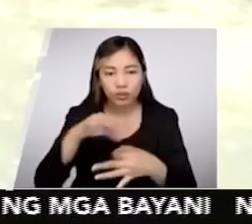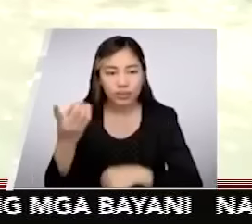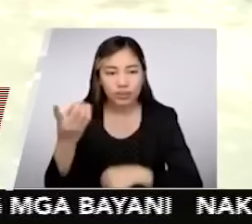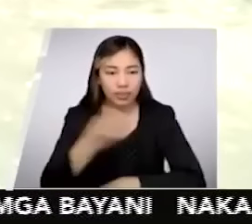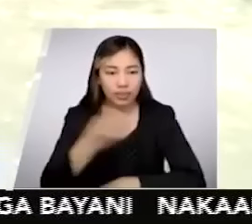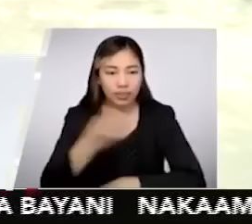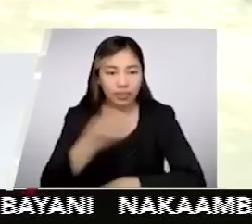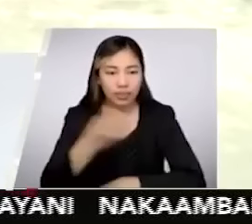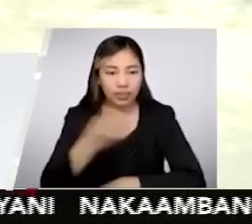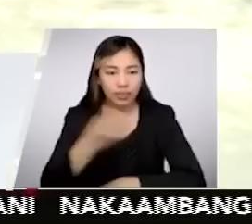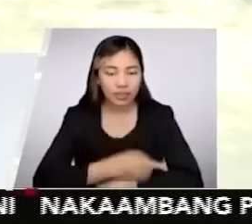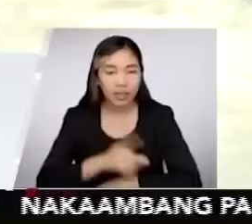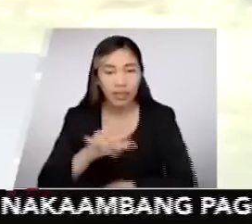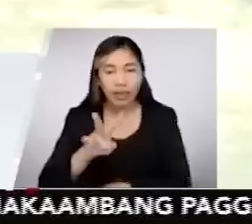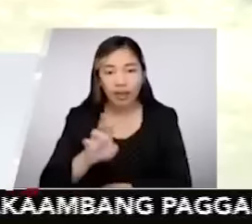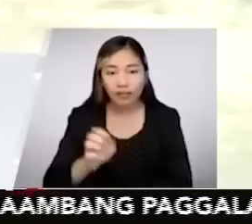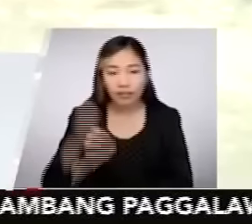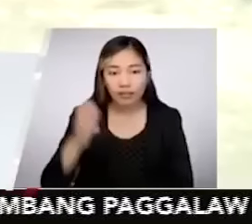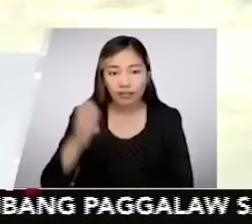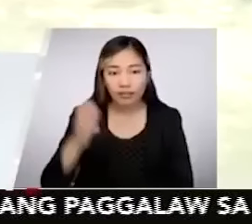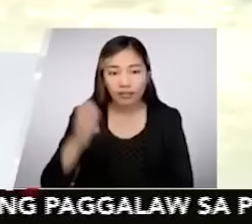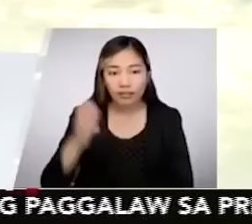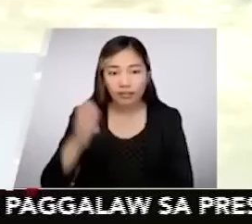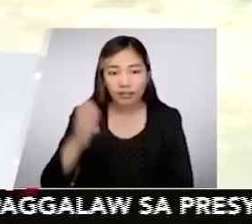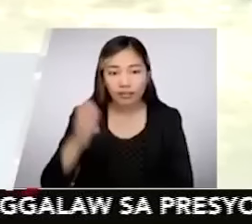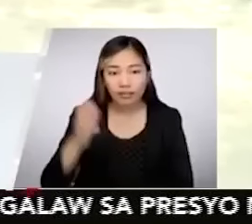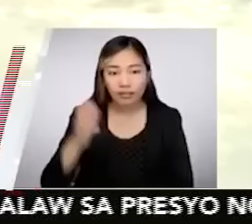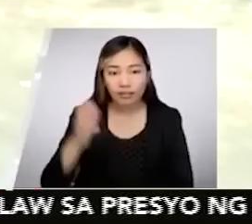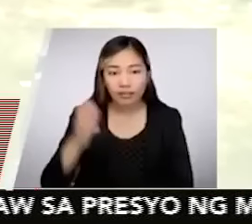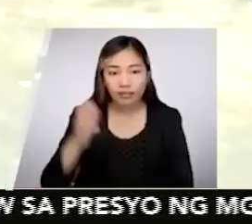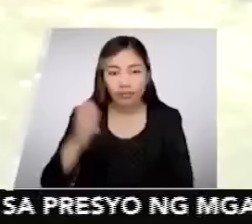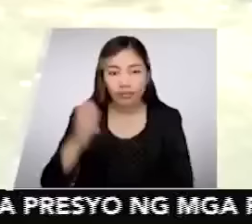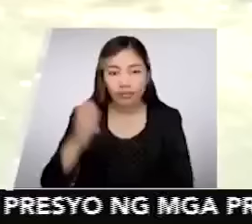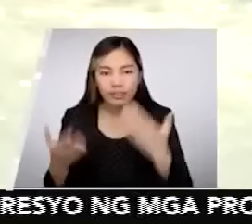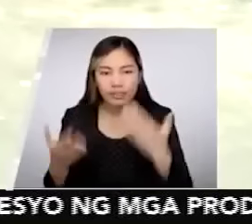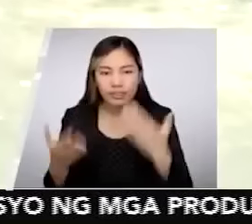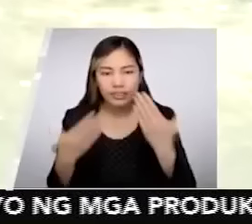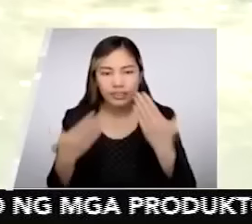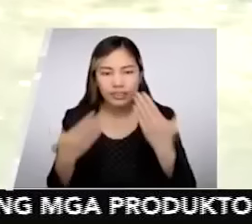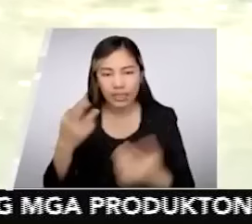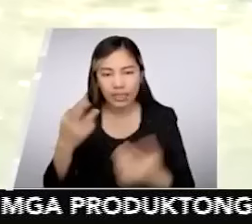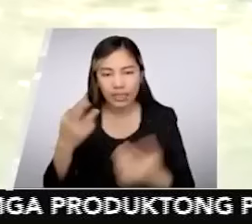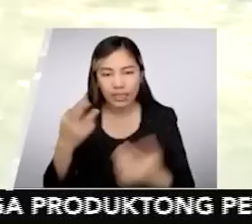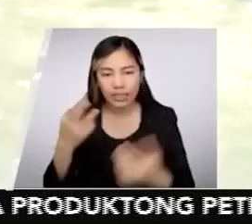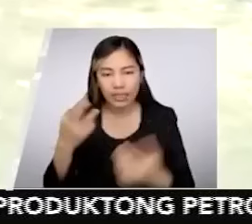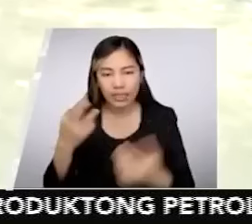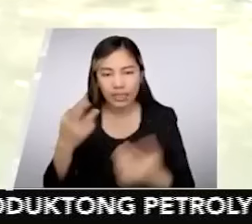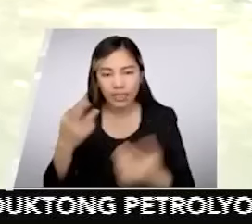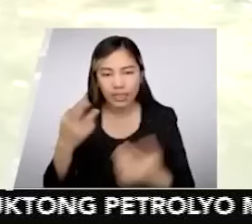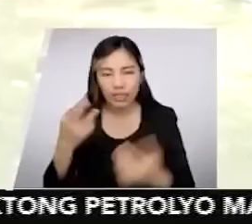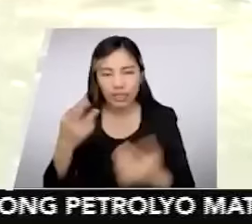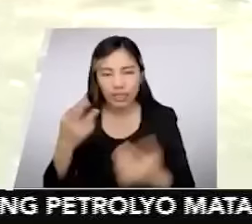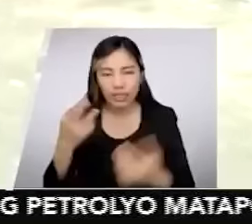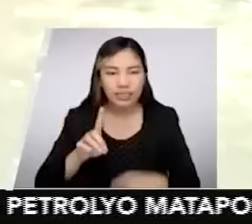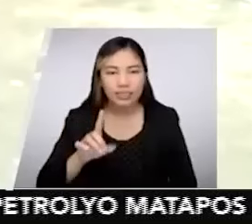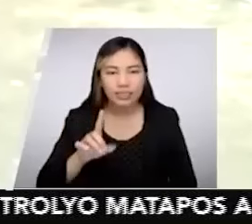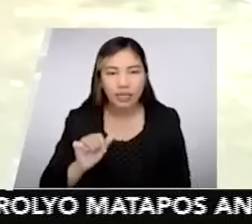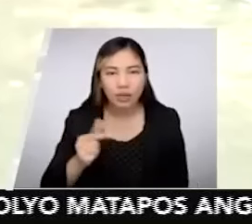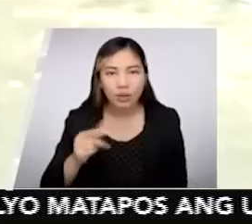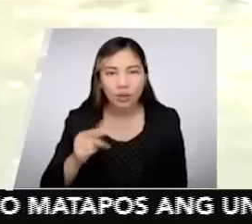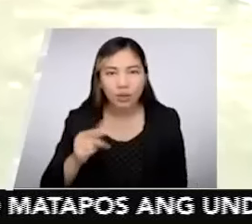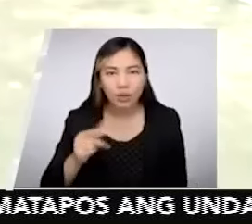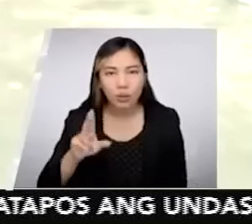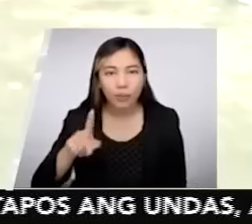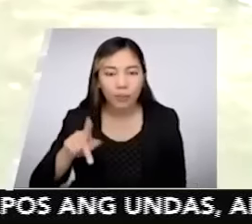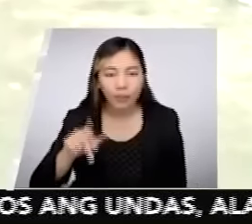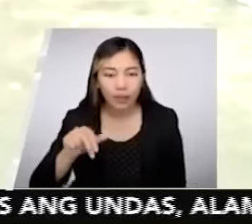Makulimlim, walang ulan at hindi gaanong mainit ngayon dito sa Dagupan. Kaya naman ilan ang sinamantala ang magandang panahon para dumalaw sa puntod